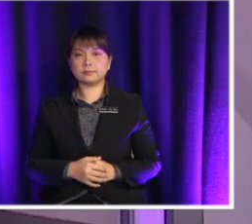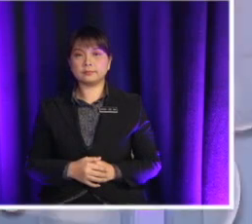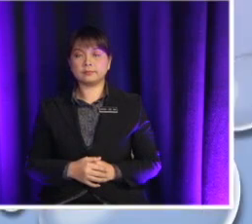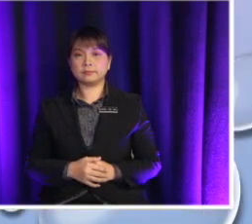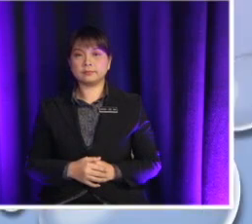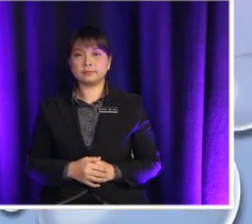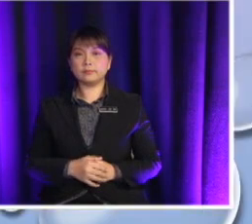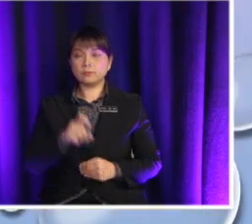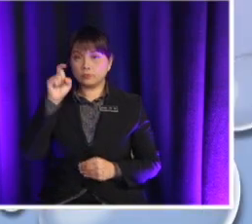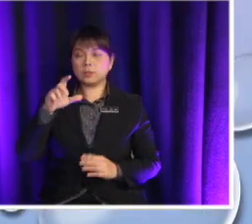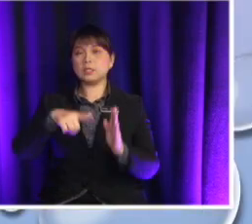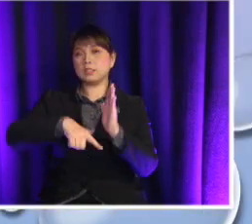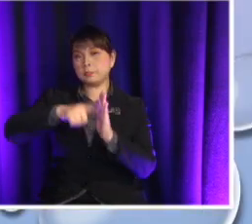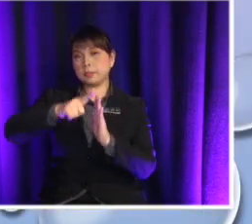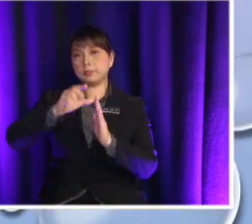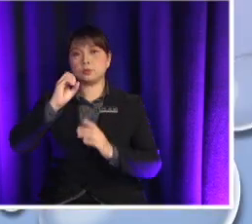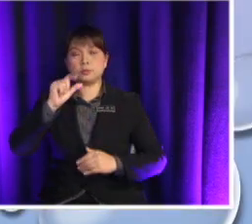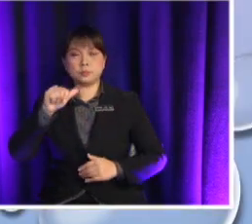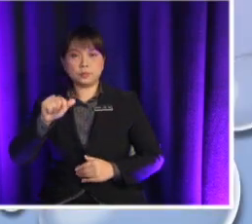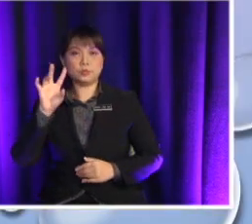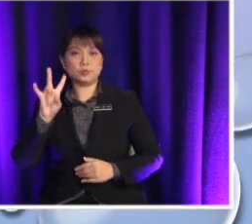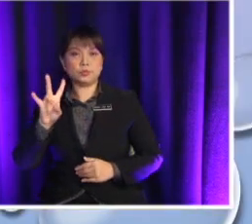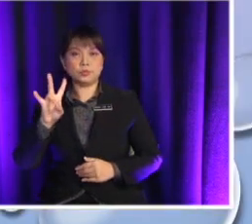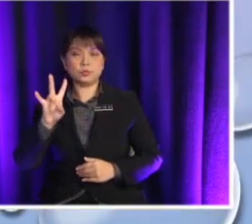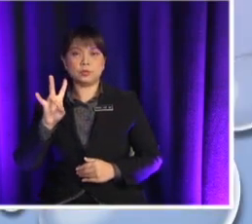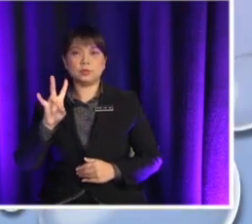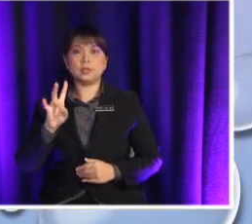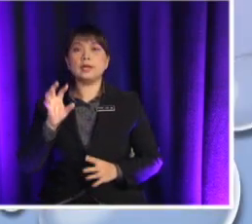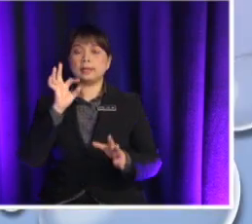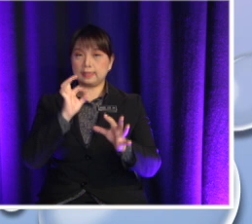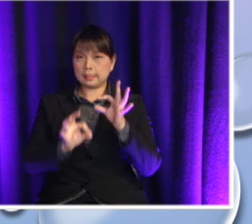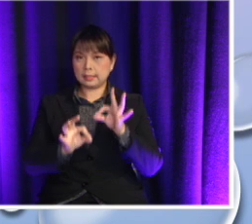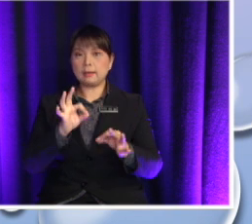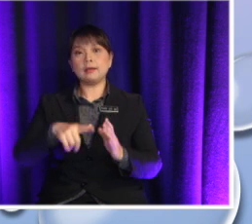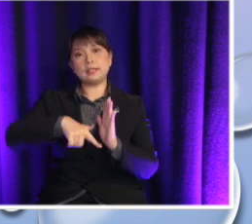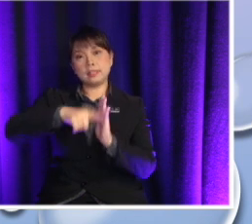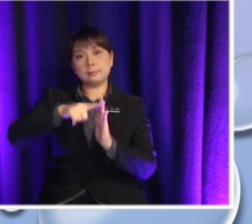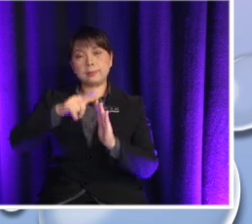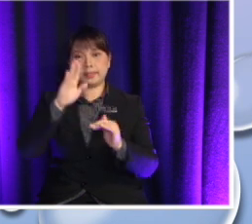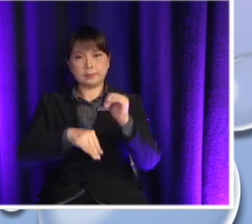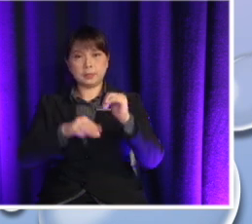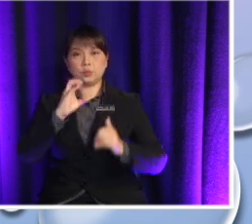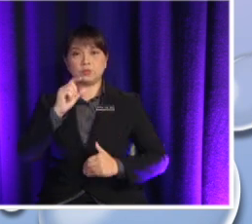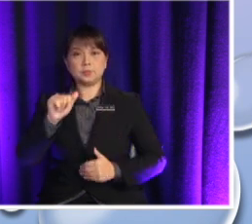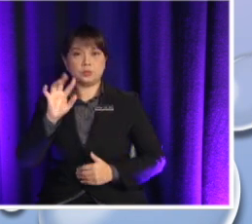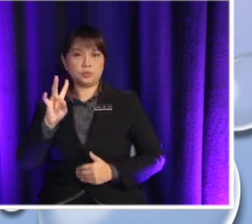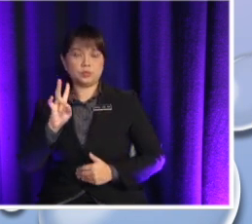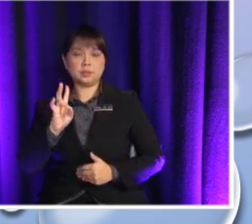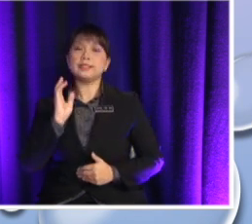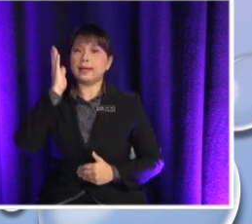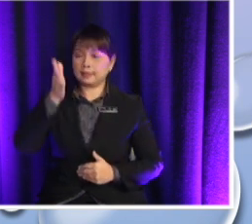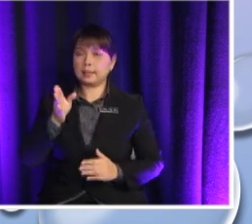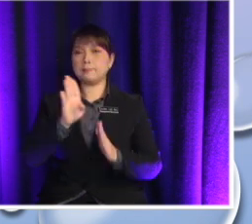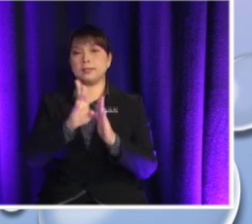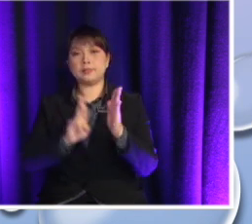ataupun biasanya kalau 0.7 lebih daripada sini lita akan berfungsi. Okey, tapi kalau kita dapat kurang, ini menyebabkan